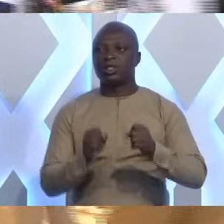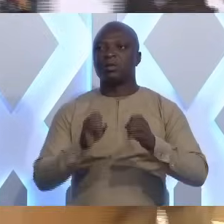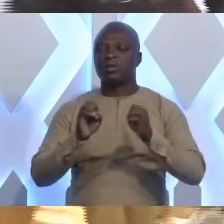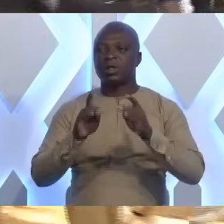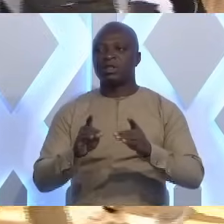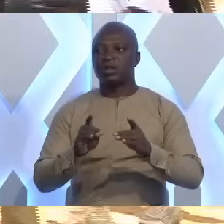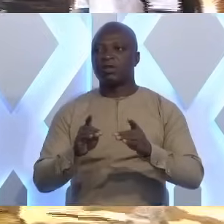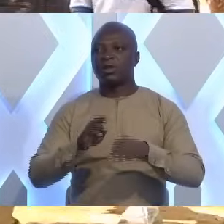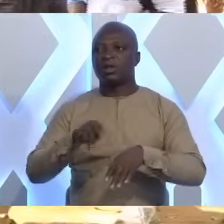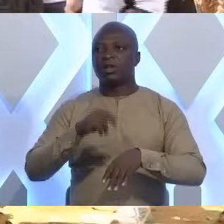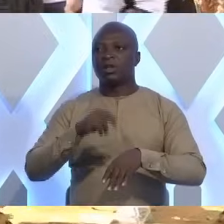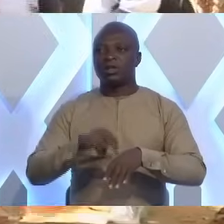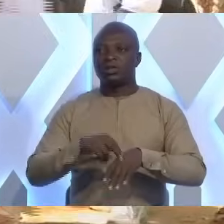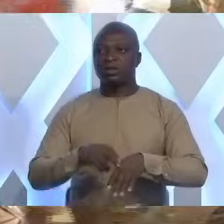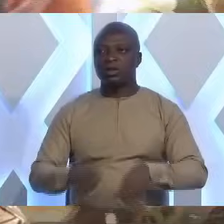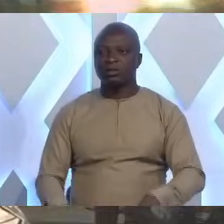éducatif national.